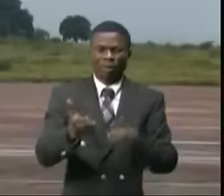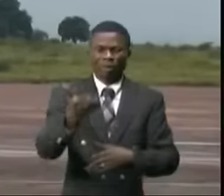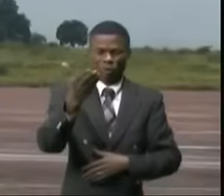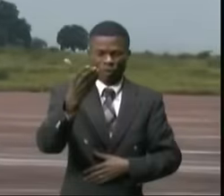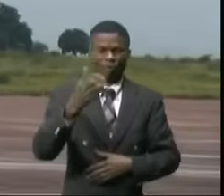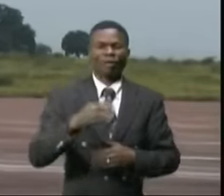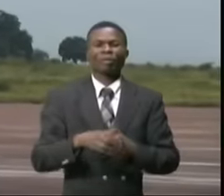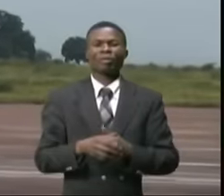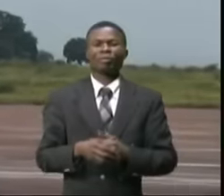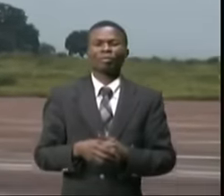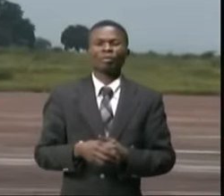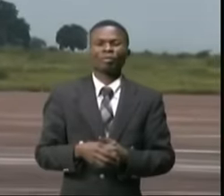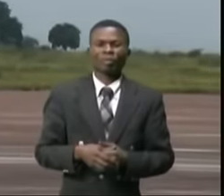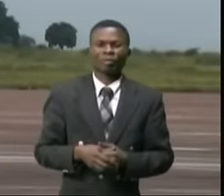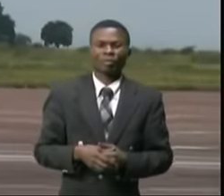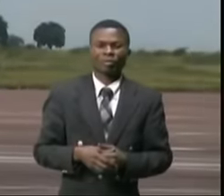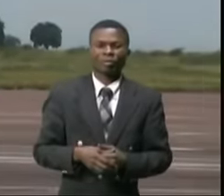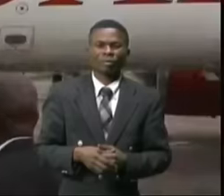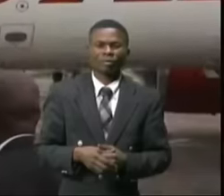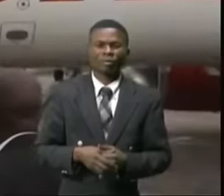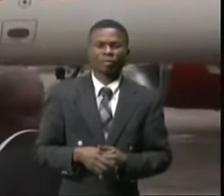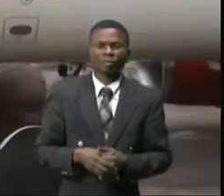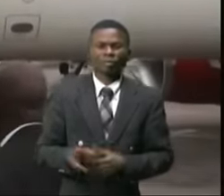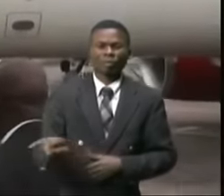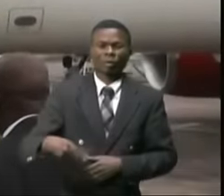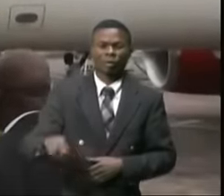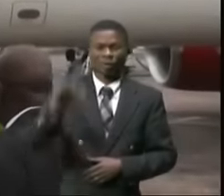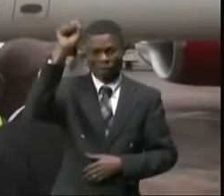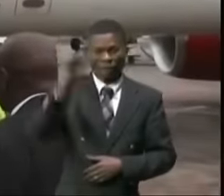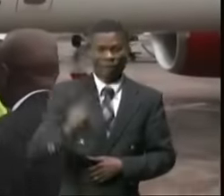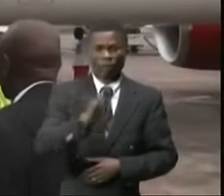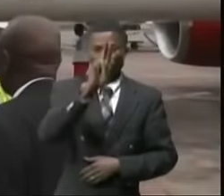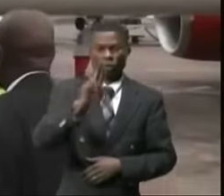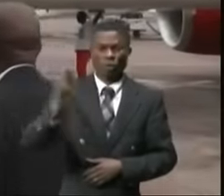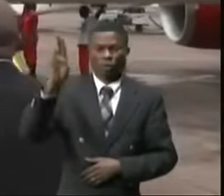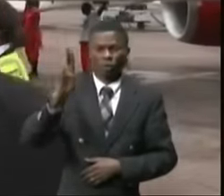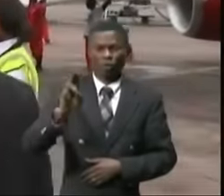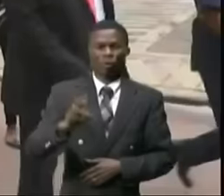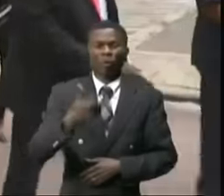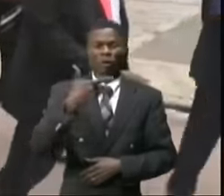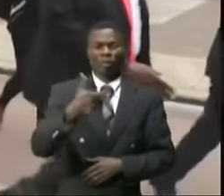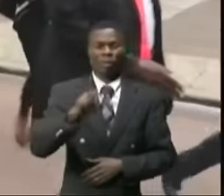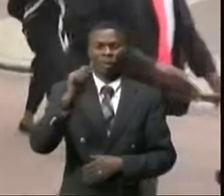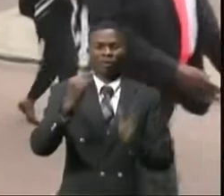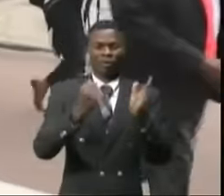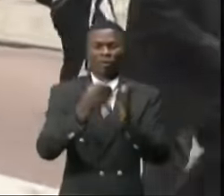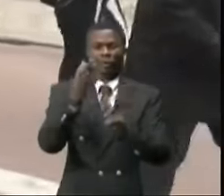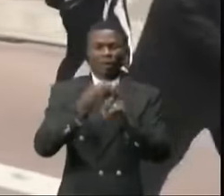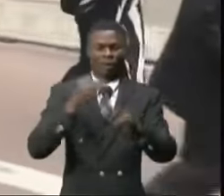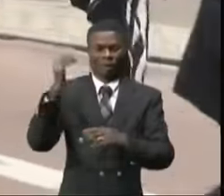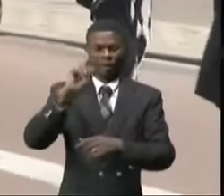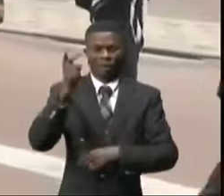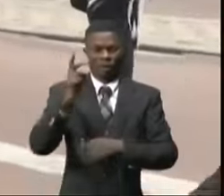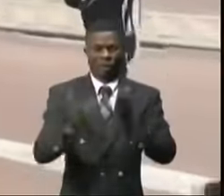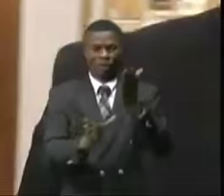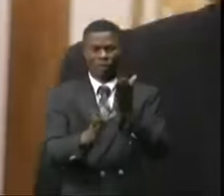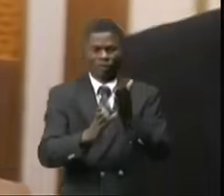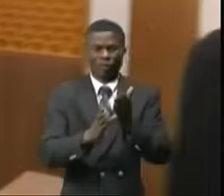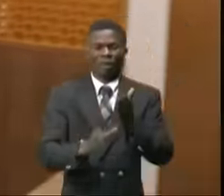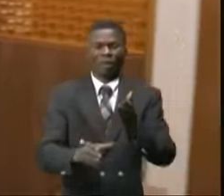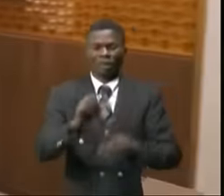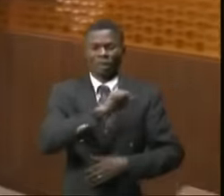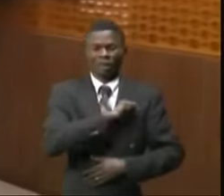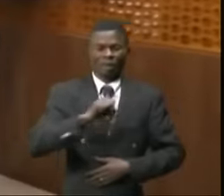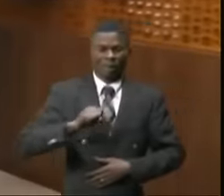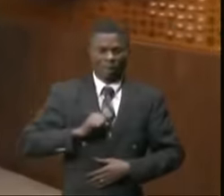Sensei. Des retours de Guémena dans la province du sud de Bangui, c'est mardi 26 décembre 2023. Le deuxième vice-président du Sénat, honorable Sangouma